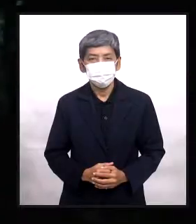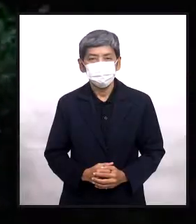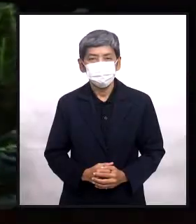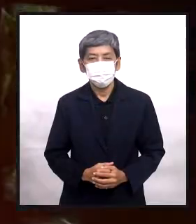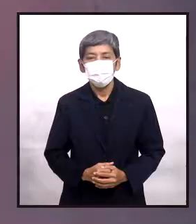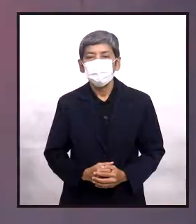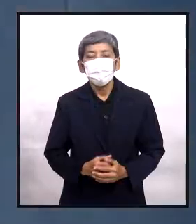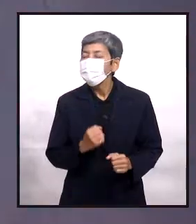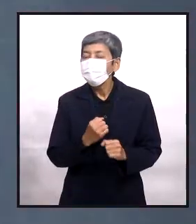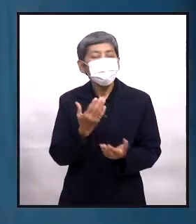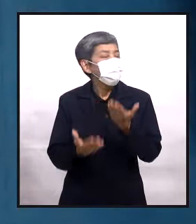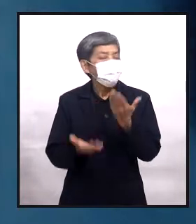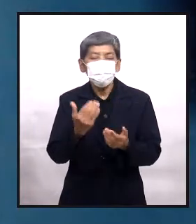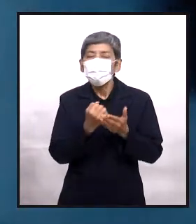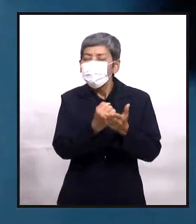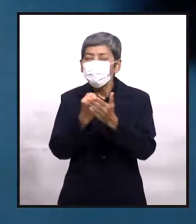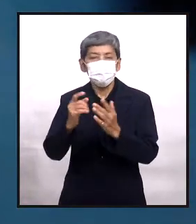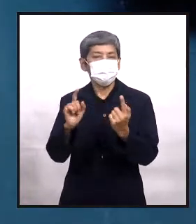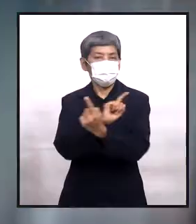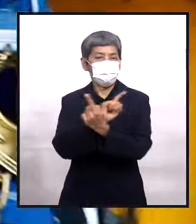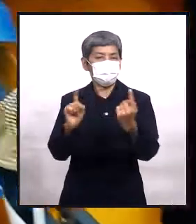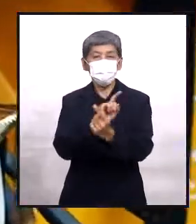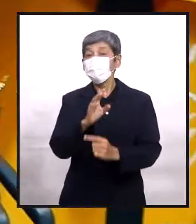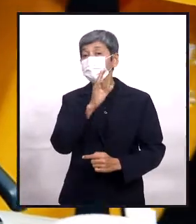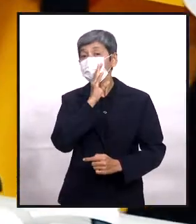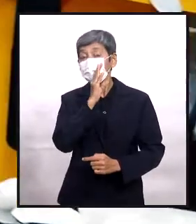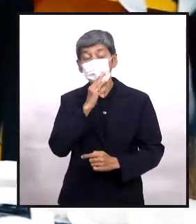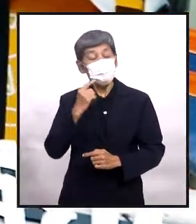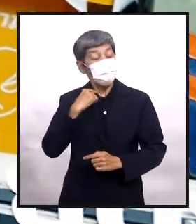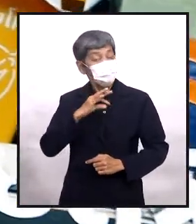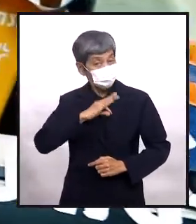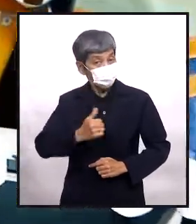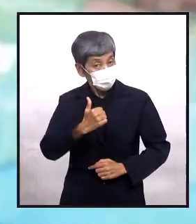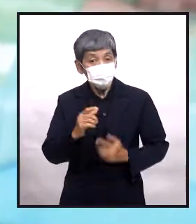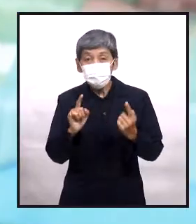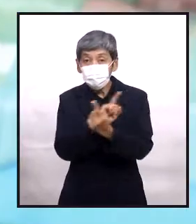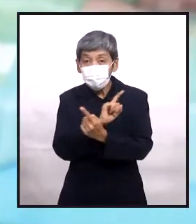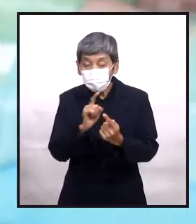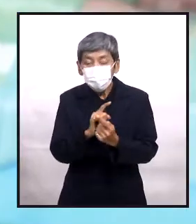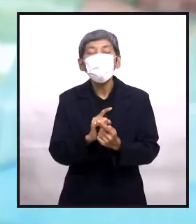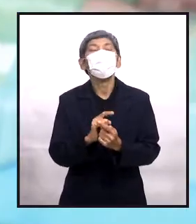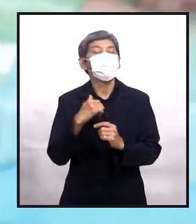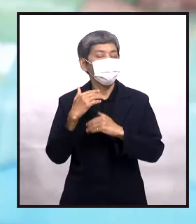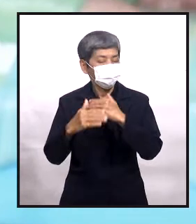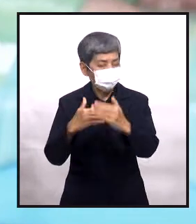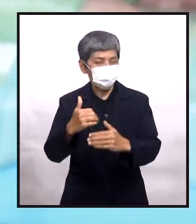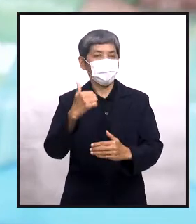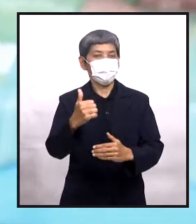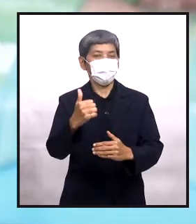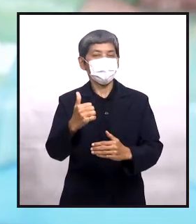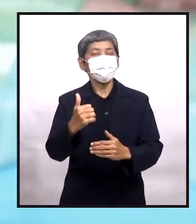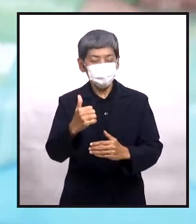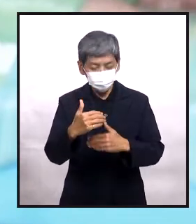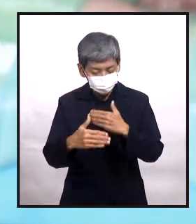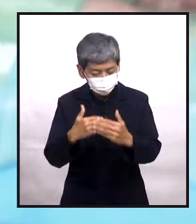ทำอะไรก็ตามเนี่ยให้มันเป็นการแก้ปัญหาสังคมถ้าคุณจับหลักตัวนี้ได้ปุ๊บเนี่ยเดี๋ยวสังคมจะพาคุณไปเองพา